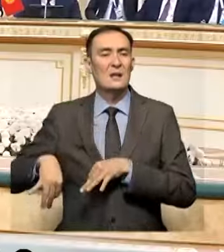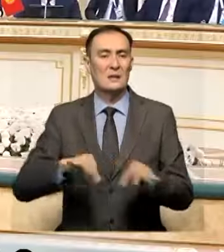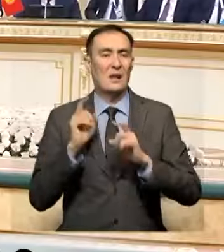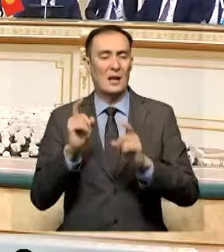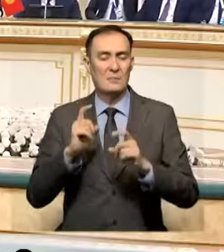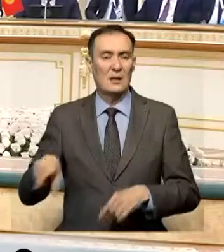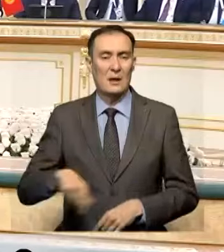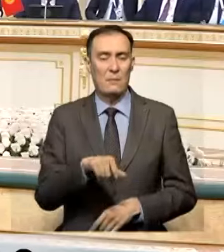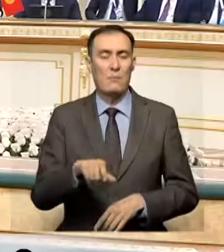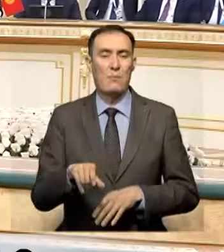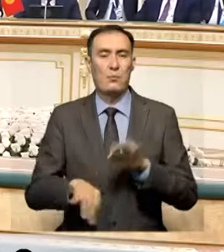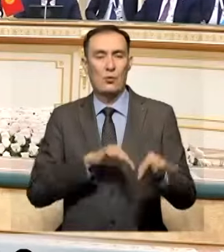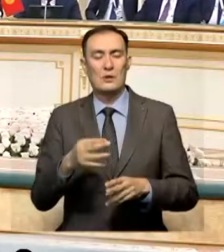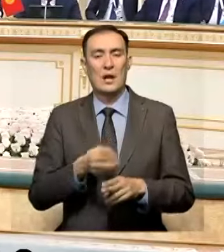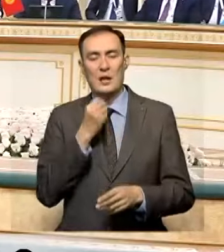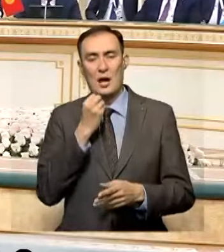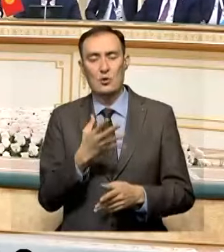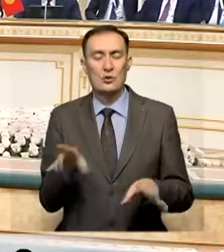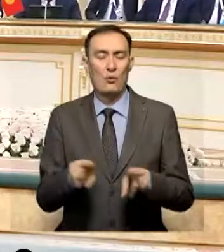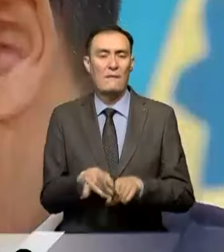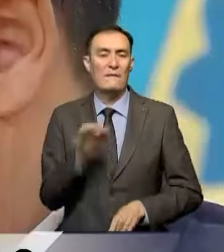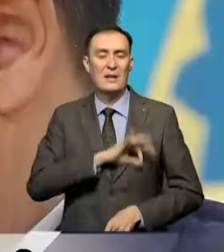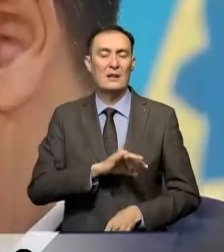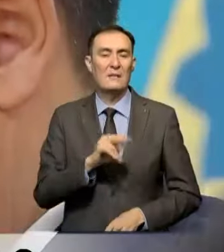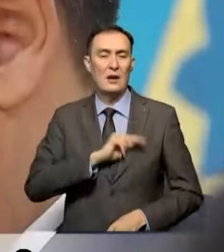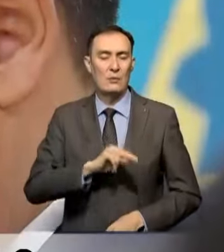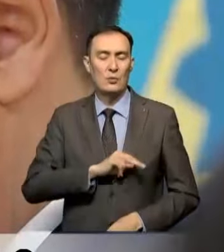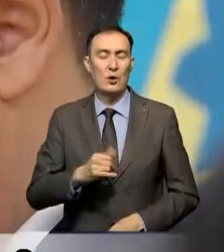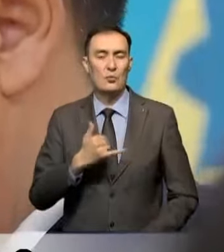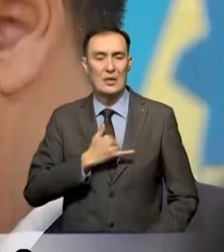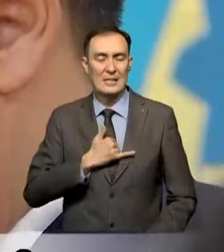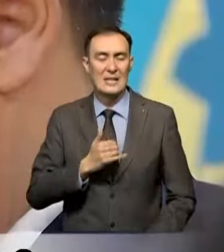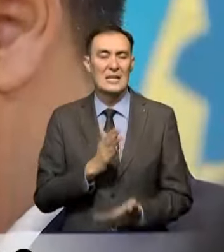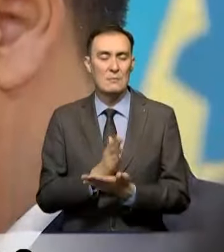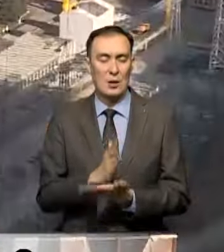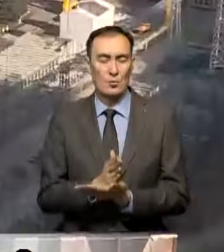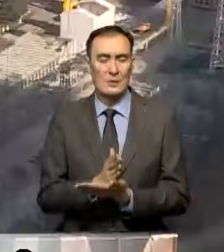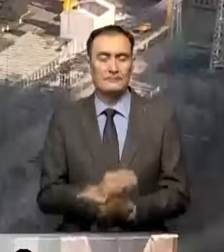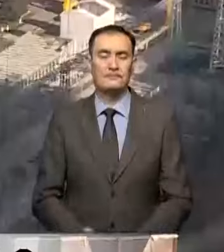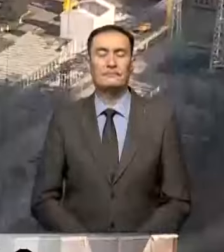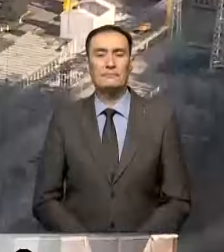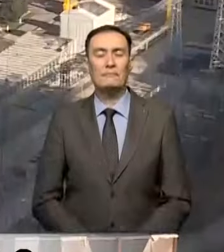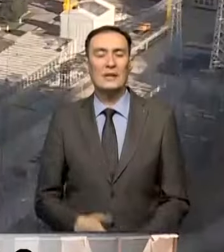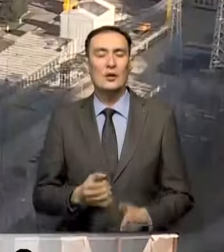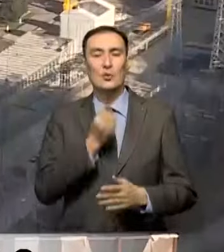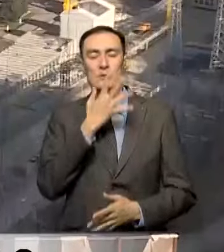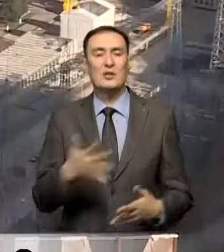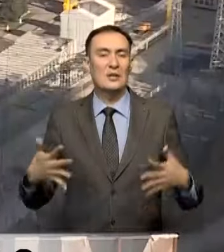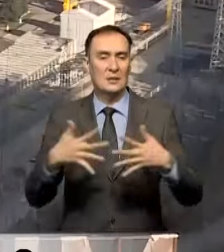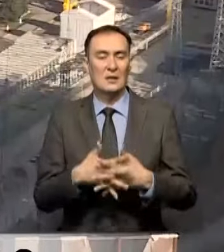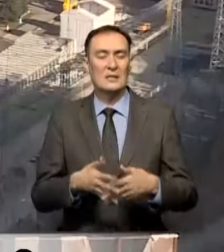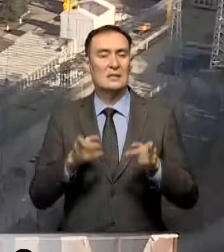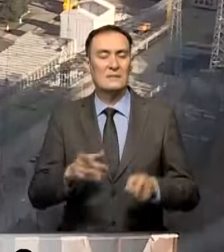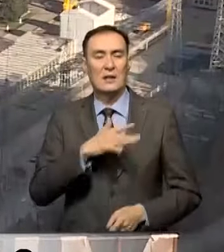проекты. Хорошие примеры такого взаимовыгодного сотрудничества в регионе уже имеются. Примеров успешной интеграции